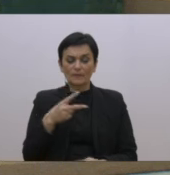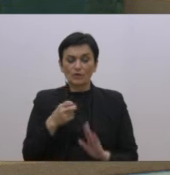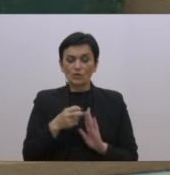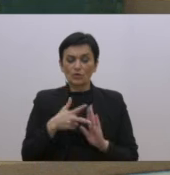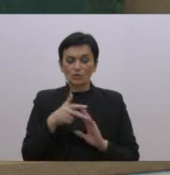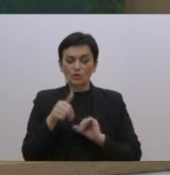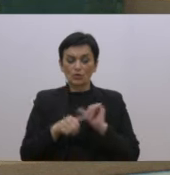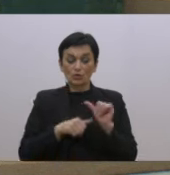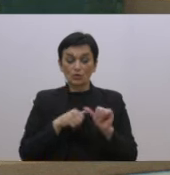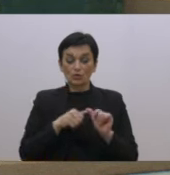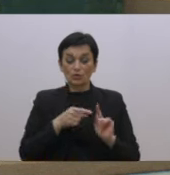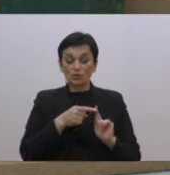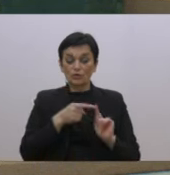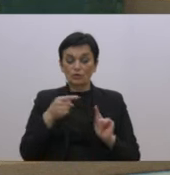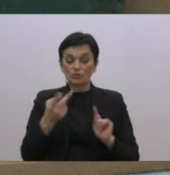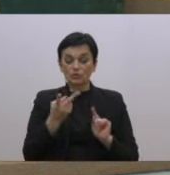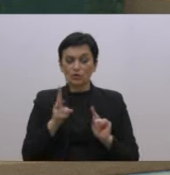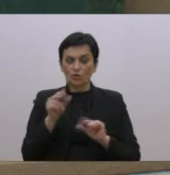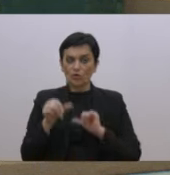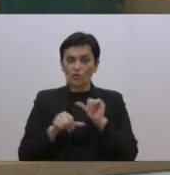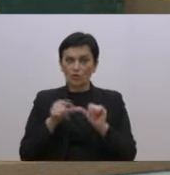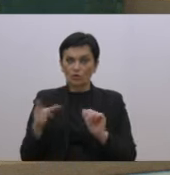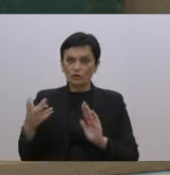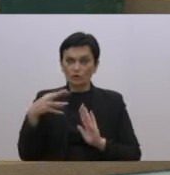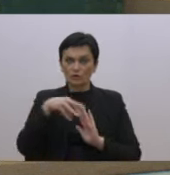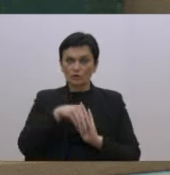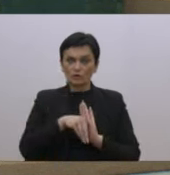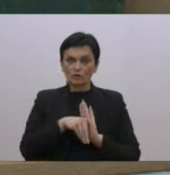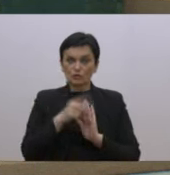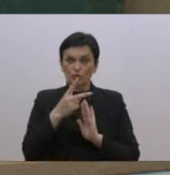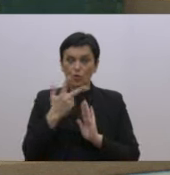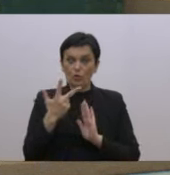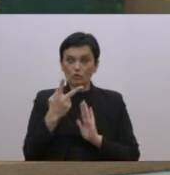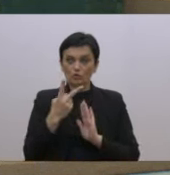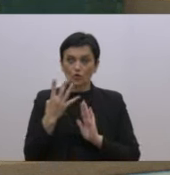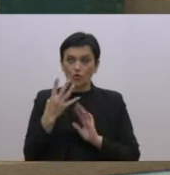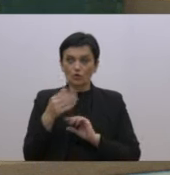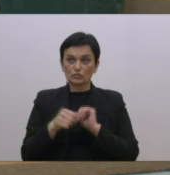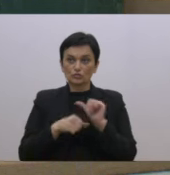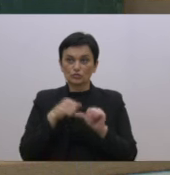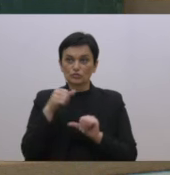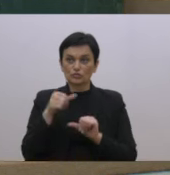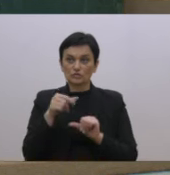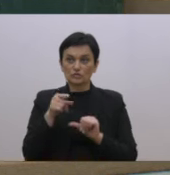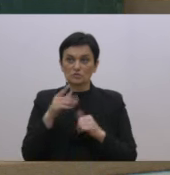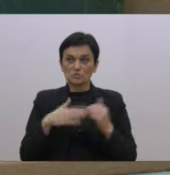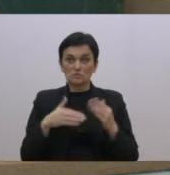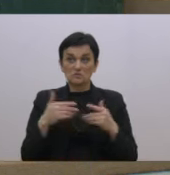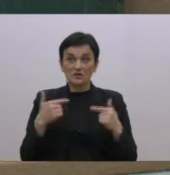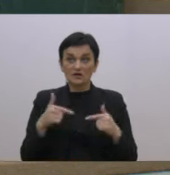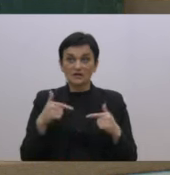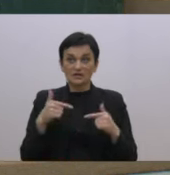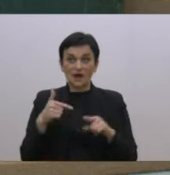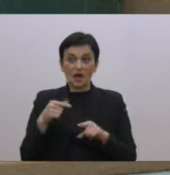2018 წლიდან 2022 წლის ჩათვლით, იმიტომ რომ 2023 და 24 წლის მონაცემები პრაქტიკულად არ